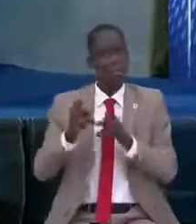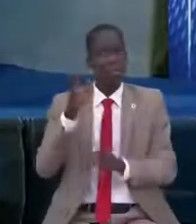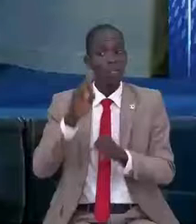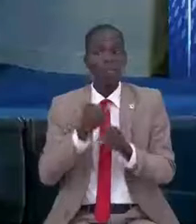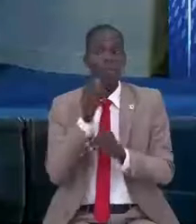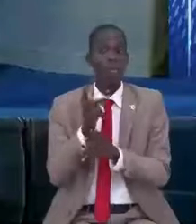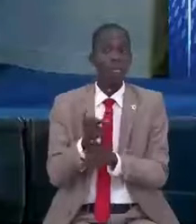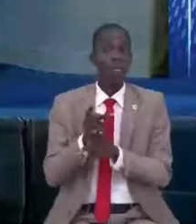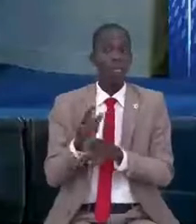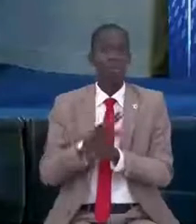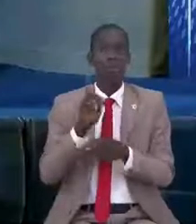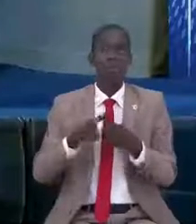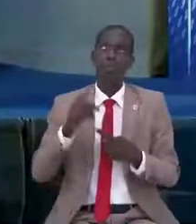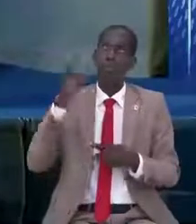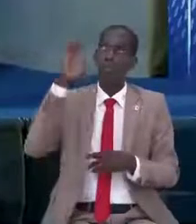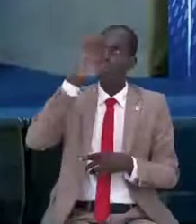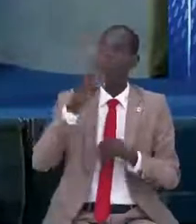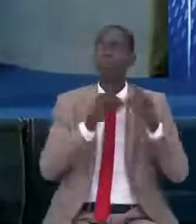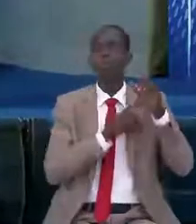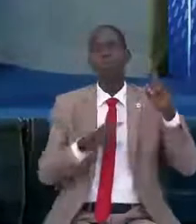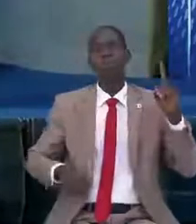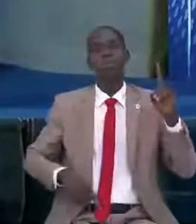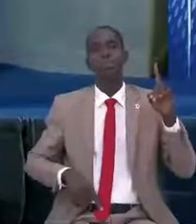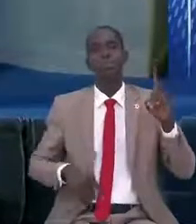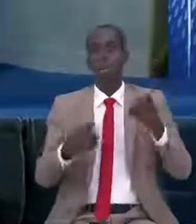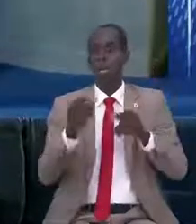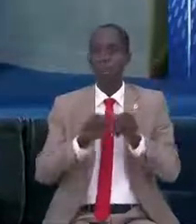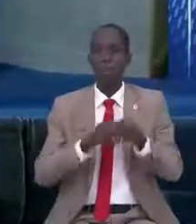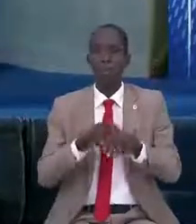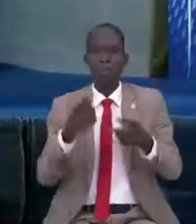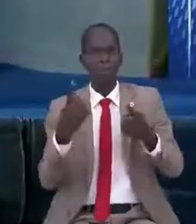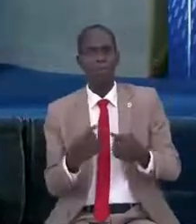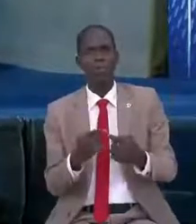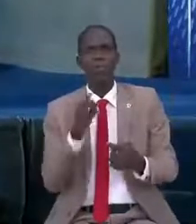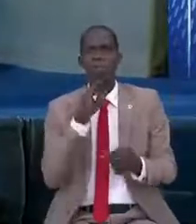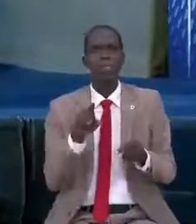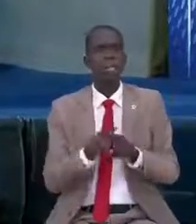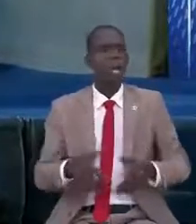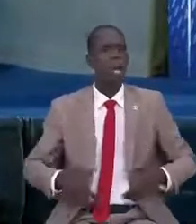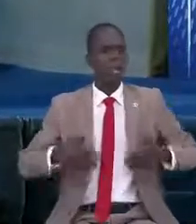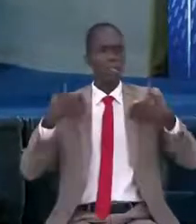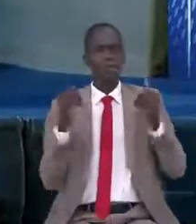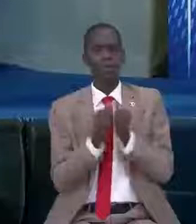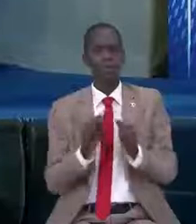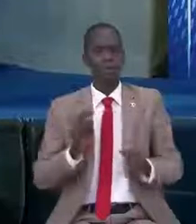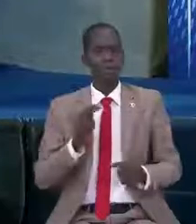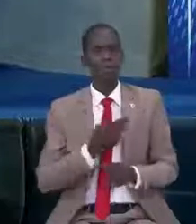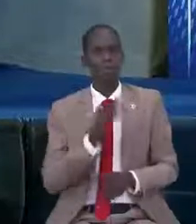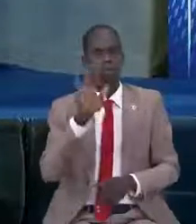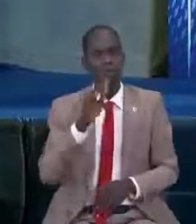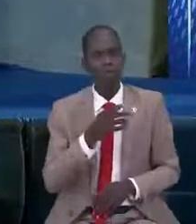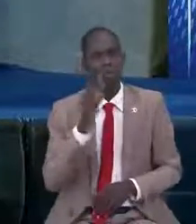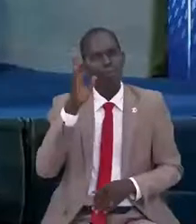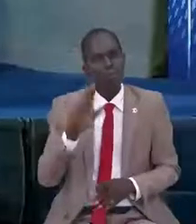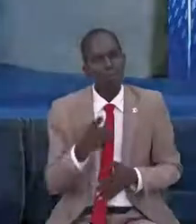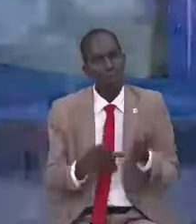prudent de voir le Seigneur, à tout moment qu'il vient, il s'irrite avec nous. Pasteur,